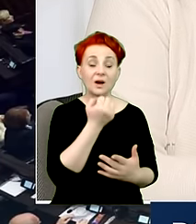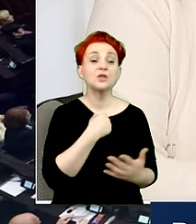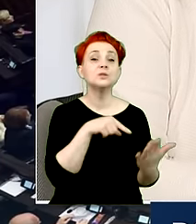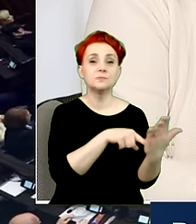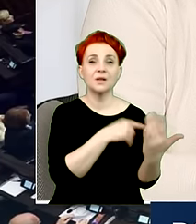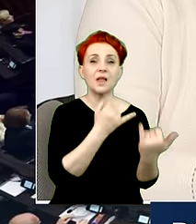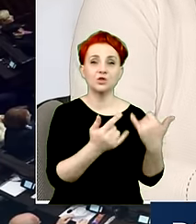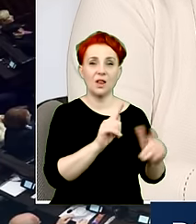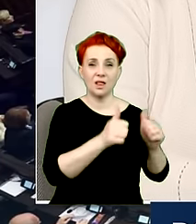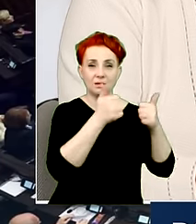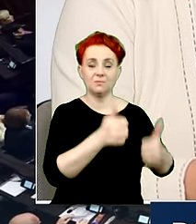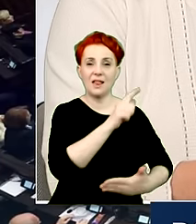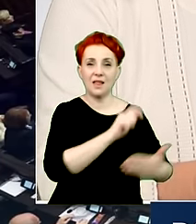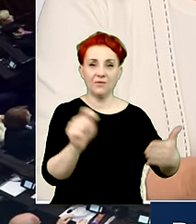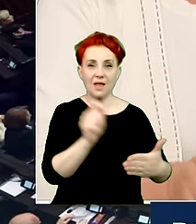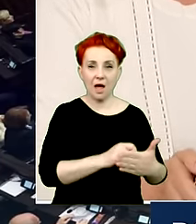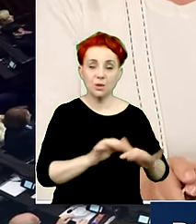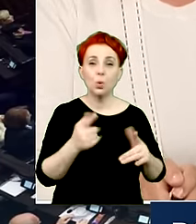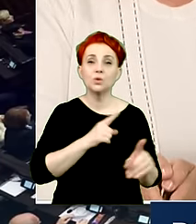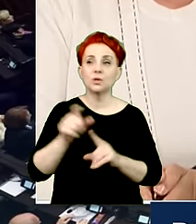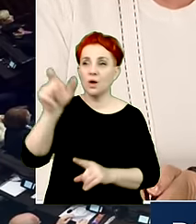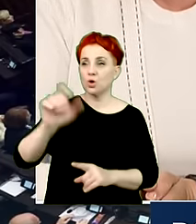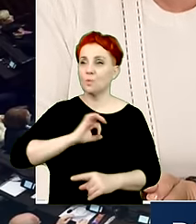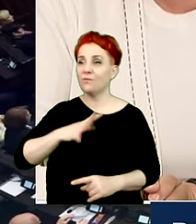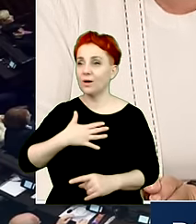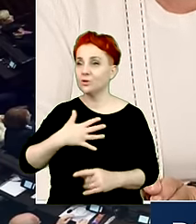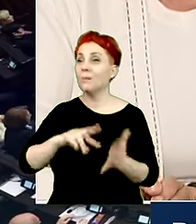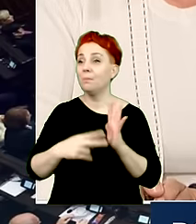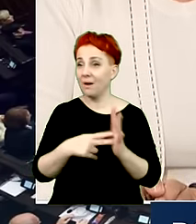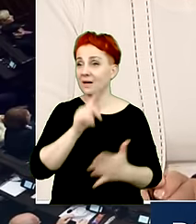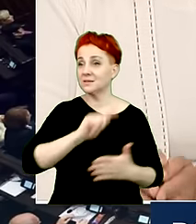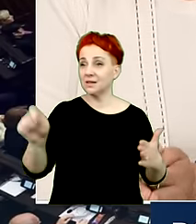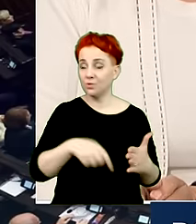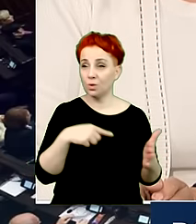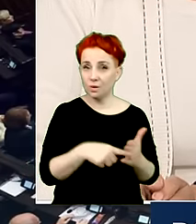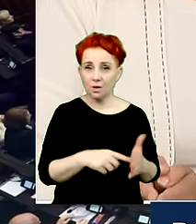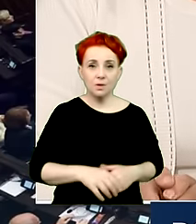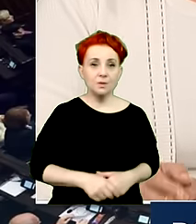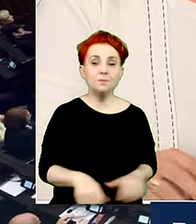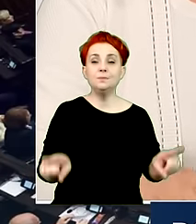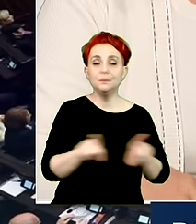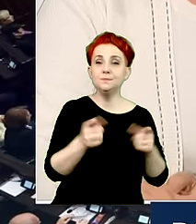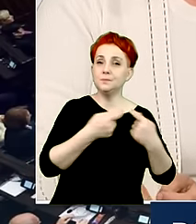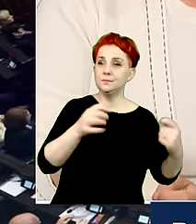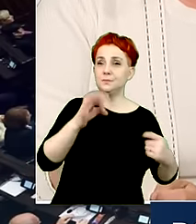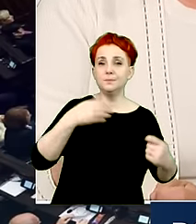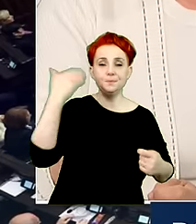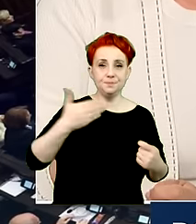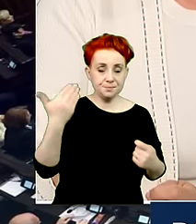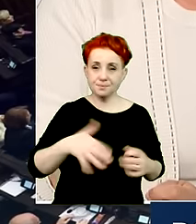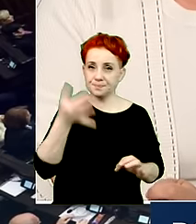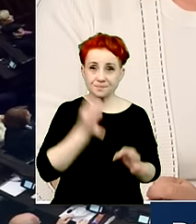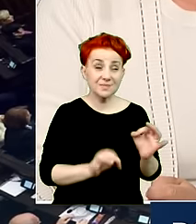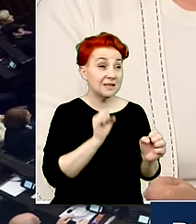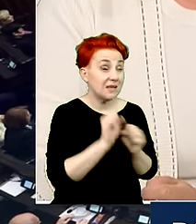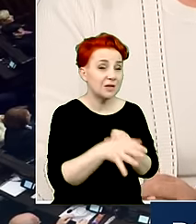postawiony stan likwidacji, to znaczy, że właściciel ma zamiar zlikwidować tę działalność. Sprzedać aktywa, sprzedać majątek. Dokładnie, jest określone dokładnie, na